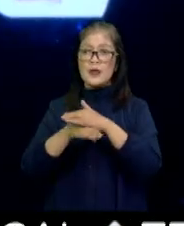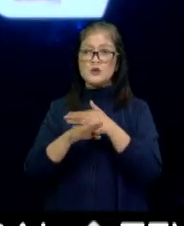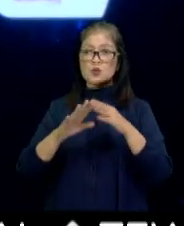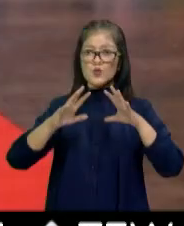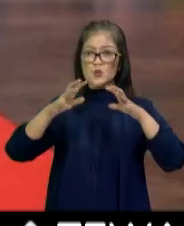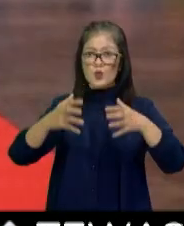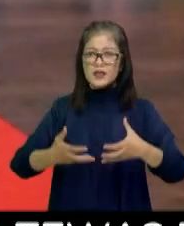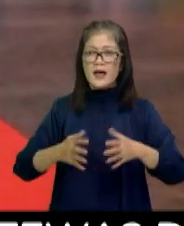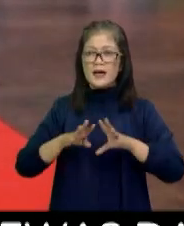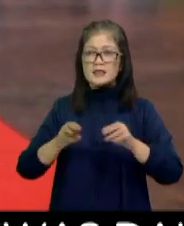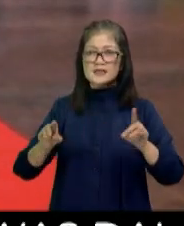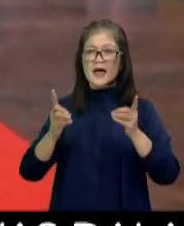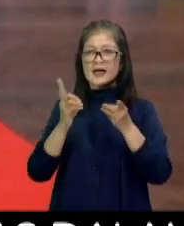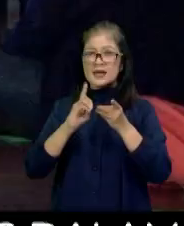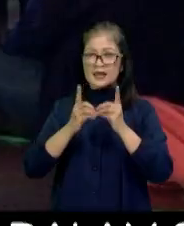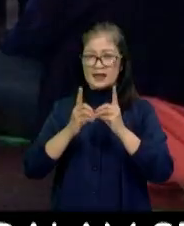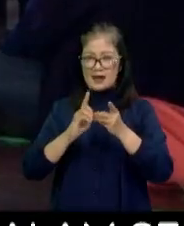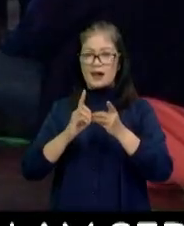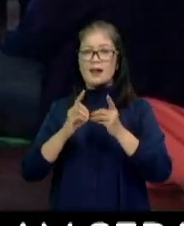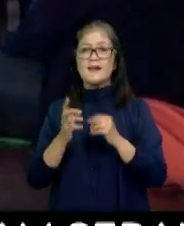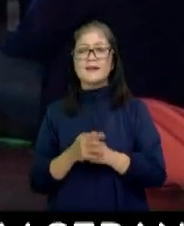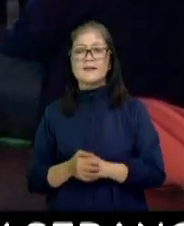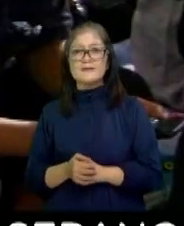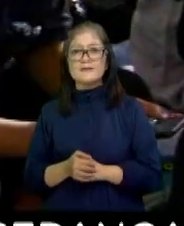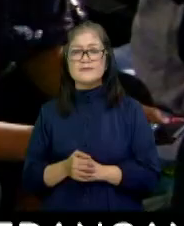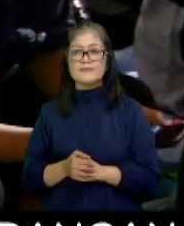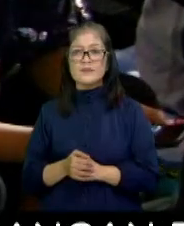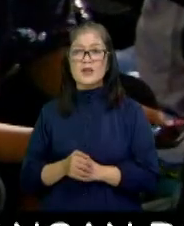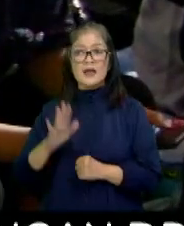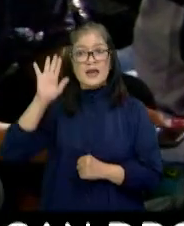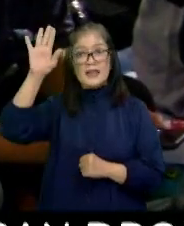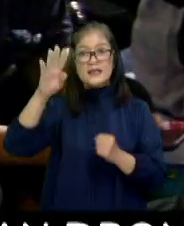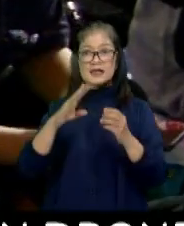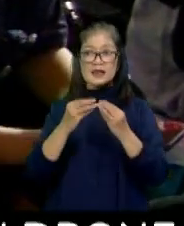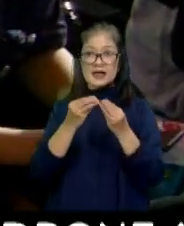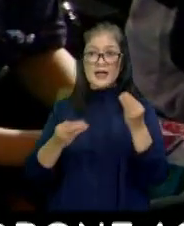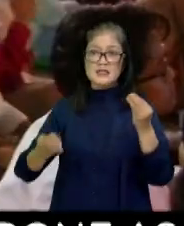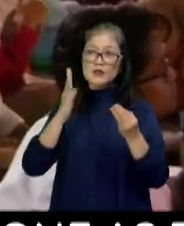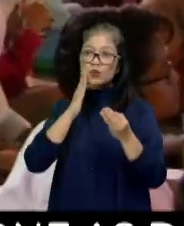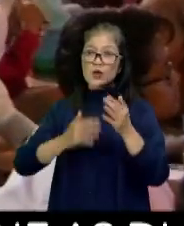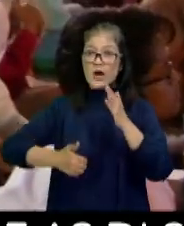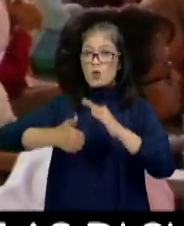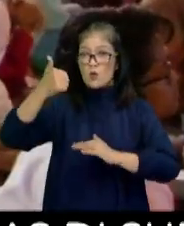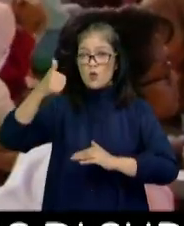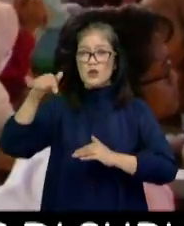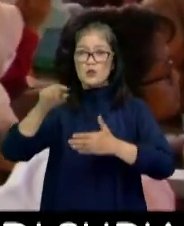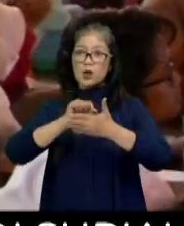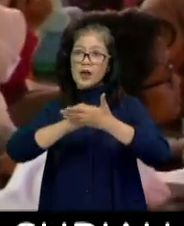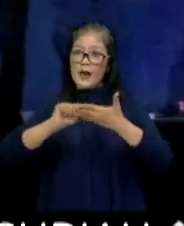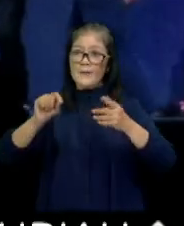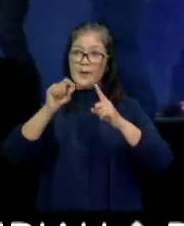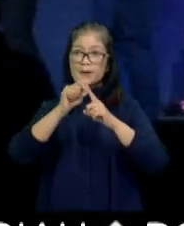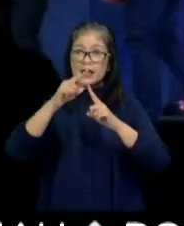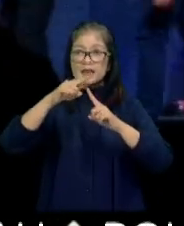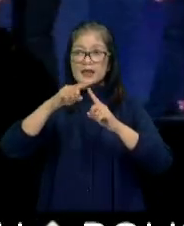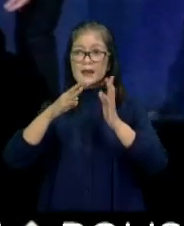digital. Mendukung terciptanya generasi muda yang unggul, dua perusahaan BUMN yakni PT Pelabuhan Indonesia Persero dan Perumbulok